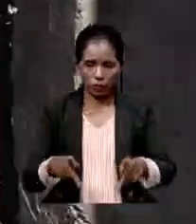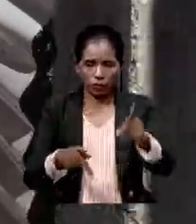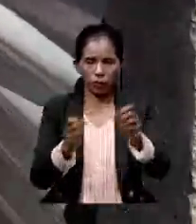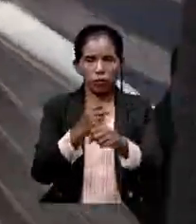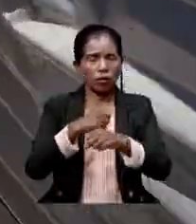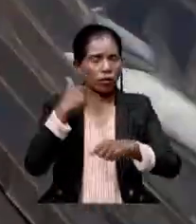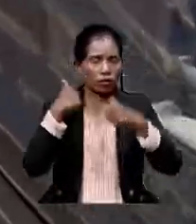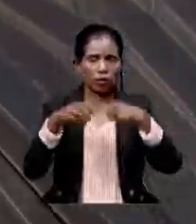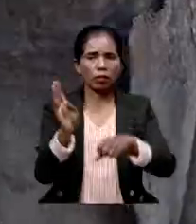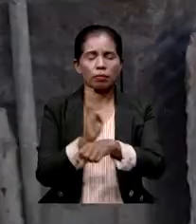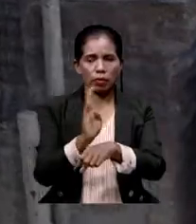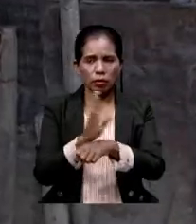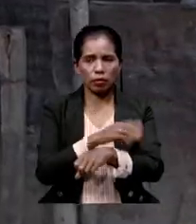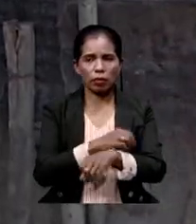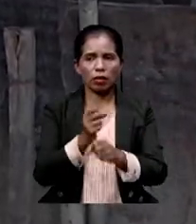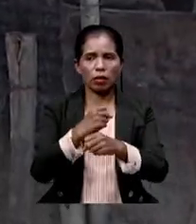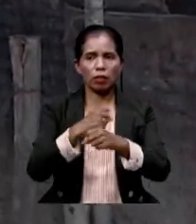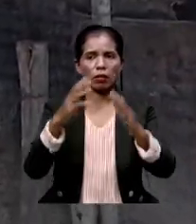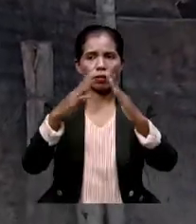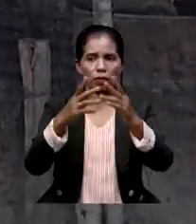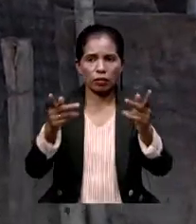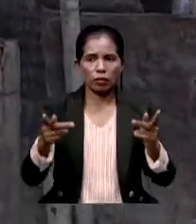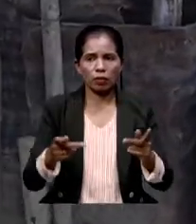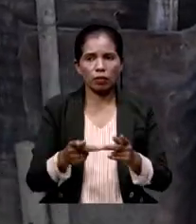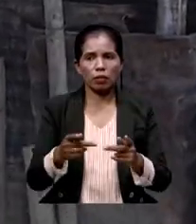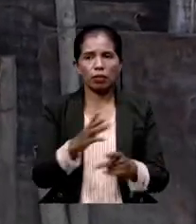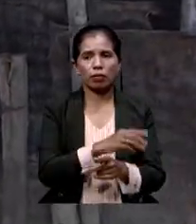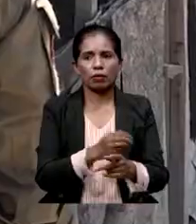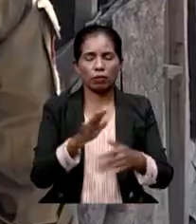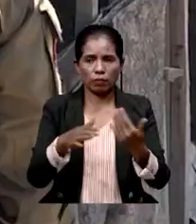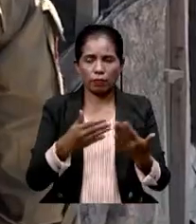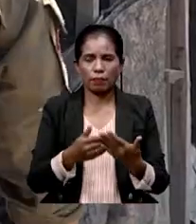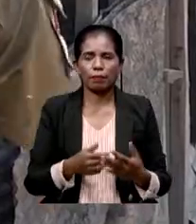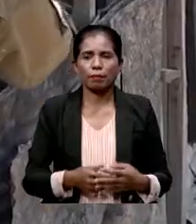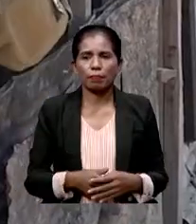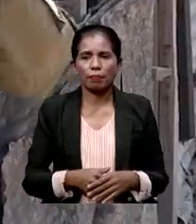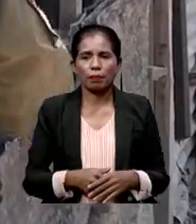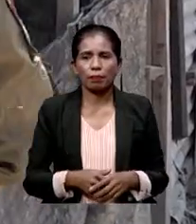halau atividade negosio no konstrui uma ia fatin risco no area protegido sira. Abraão Gambral, GMN.